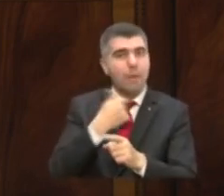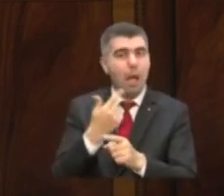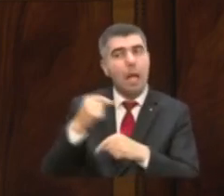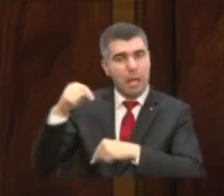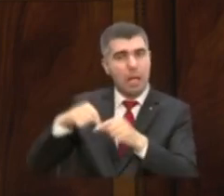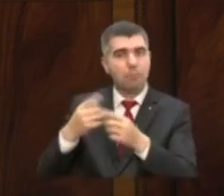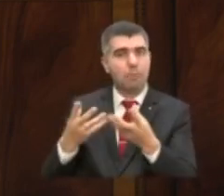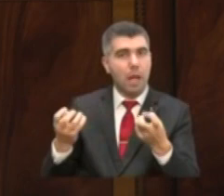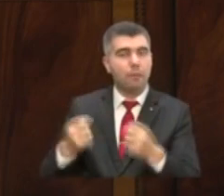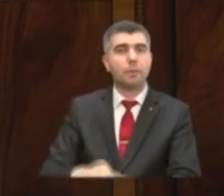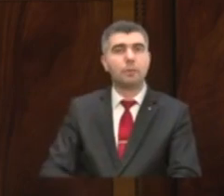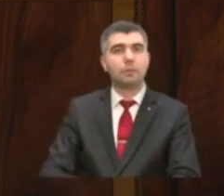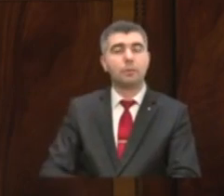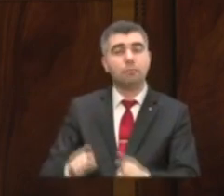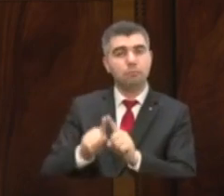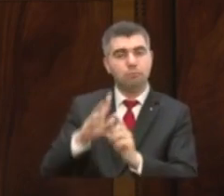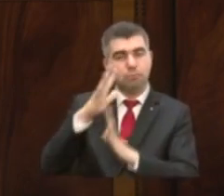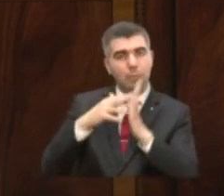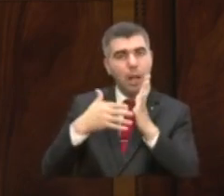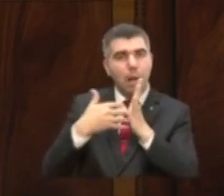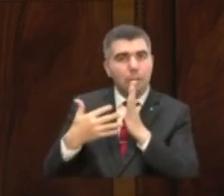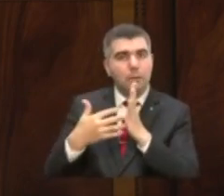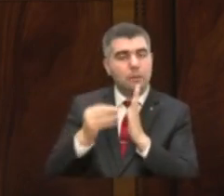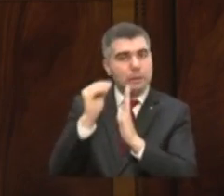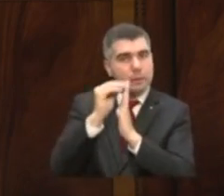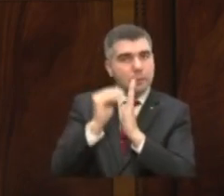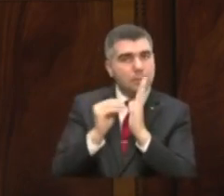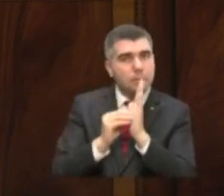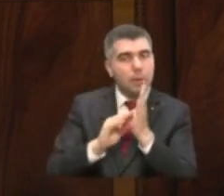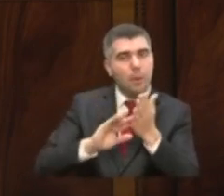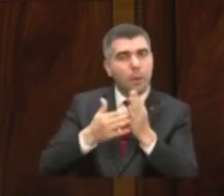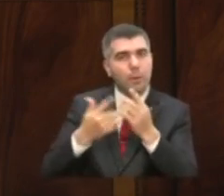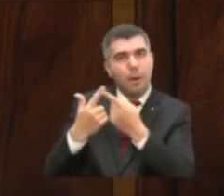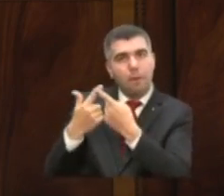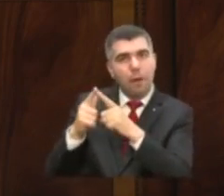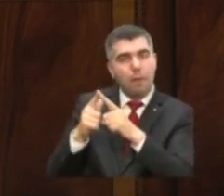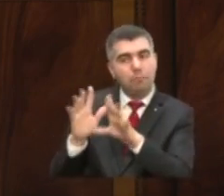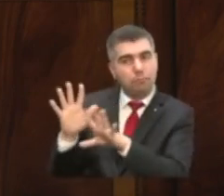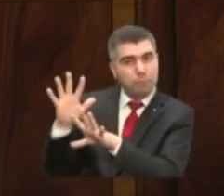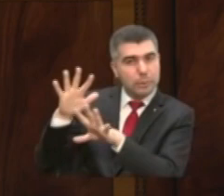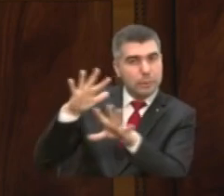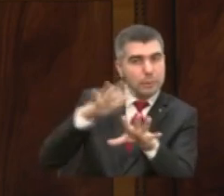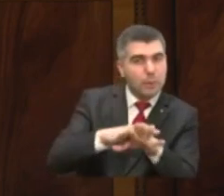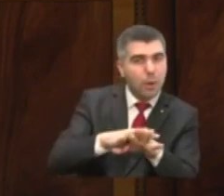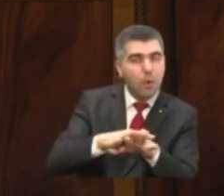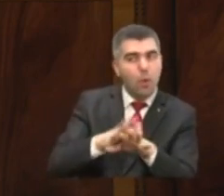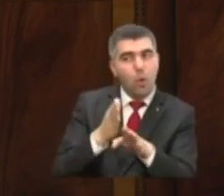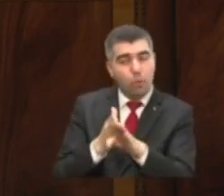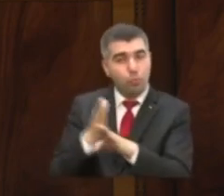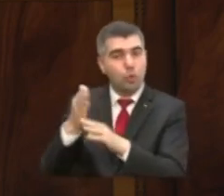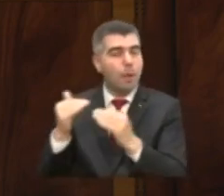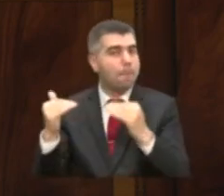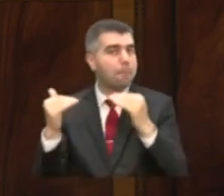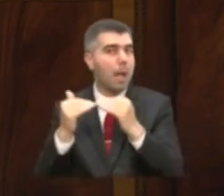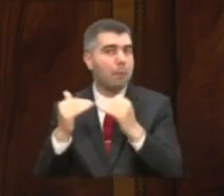هنا تم وضع برنامج محكم لضبط التحكم في تدفقات الهجرة وفق مقاربة إنسانية